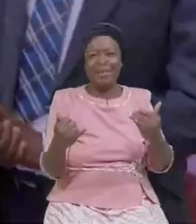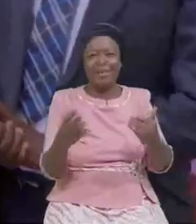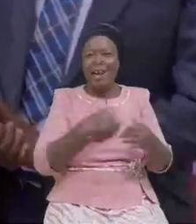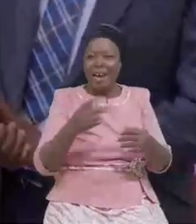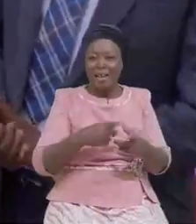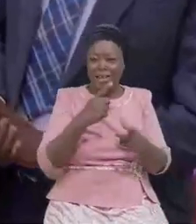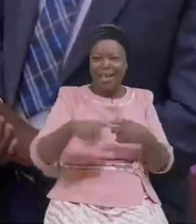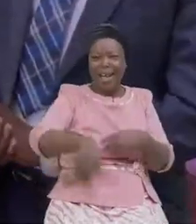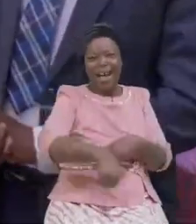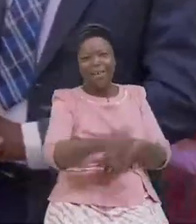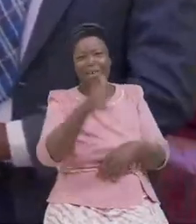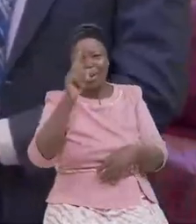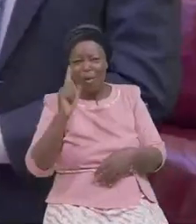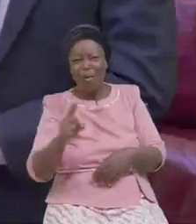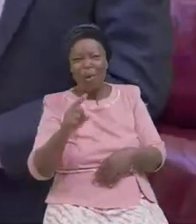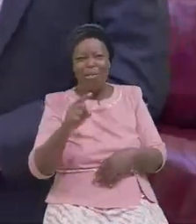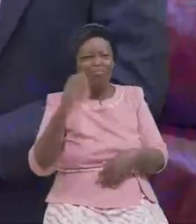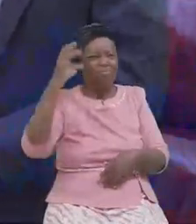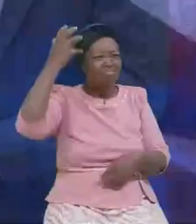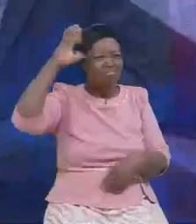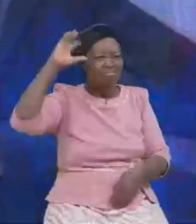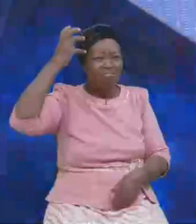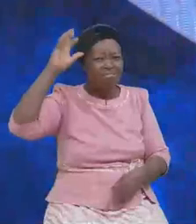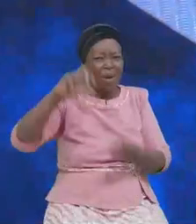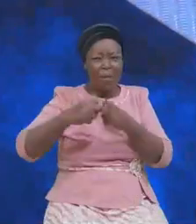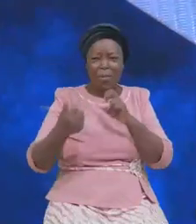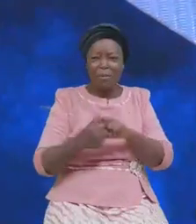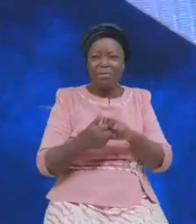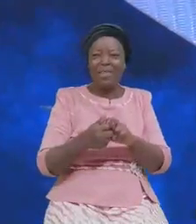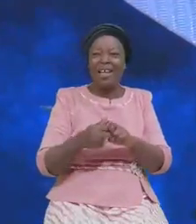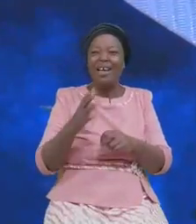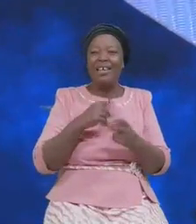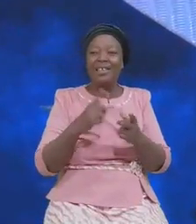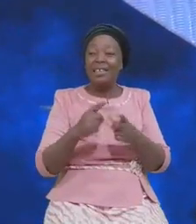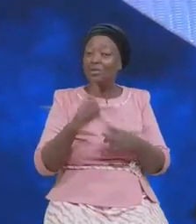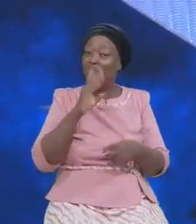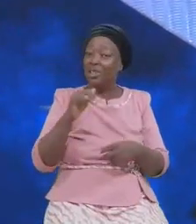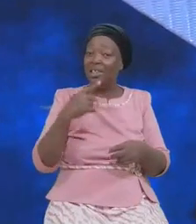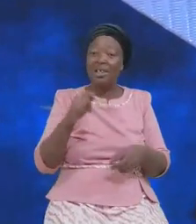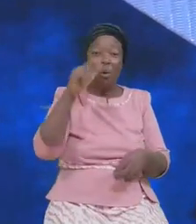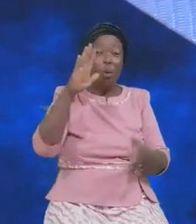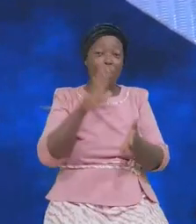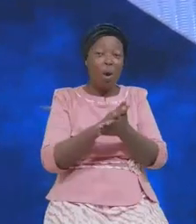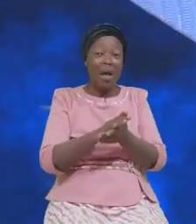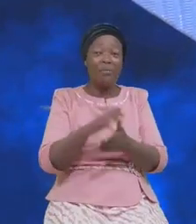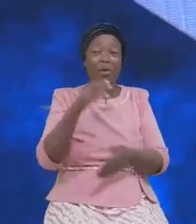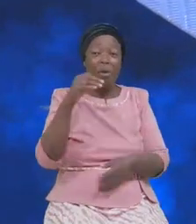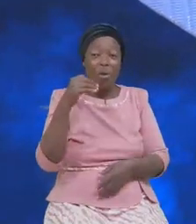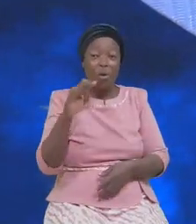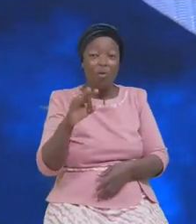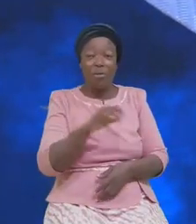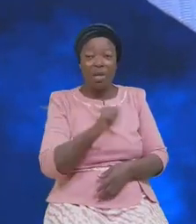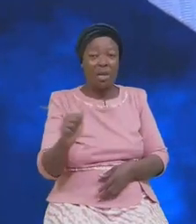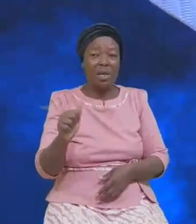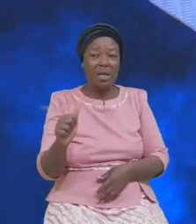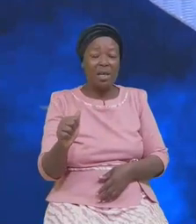Un autre mental, un problème mental d'une autre personne. En réalité, la femme d'un pasteur, un